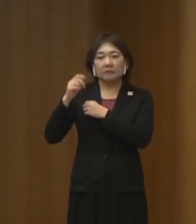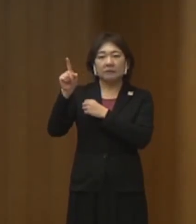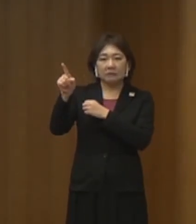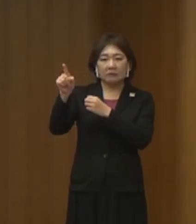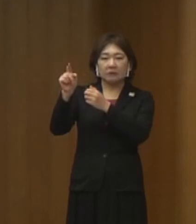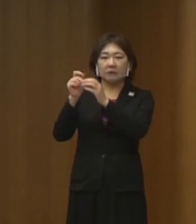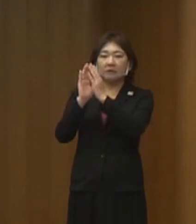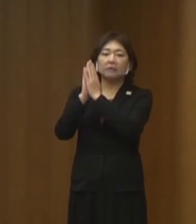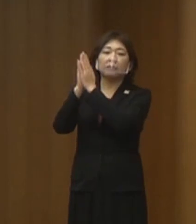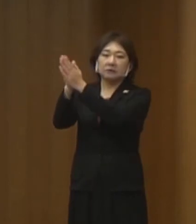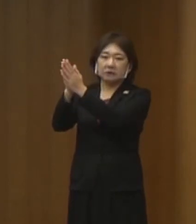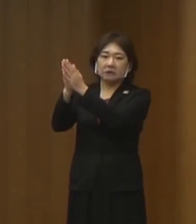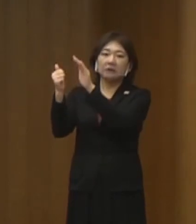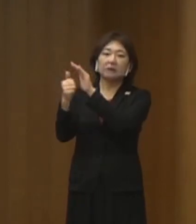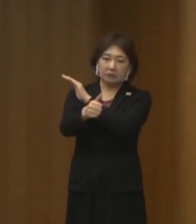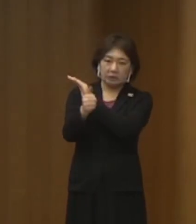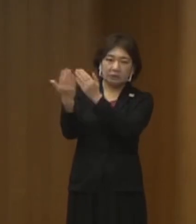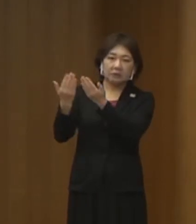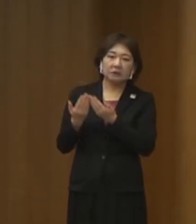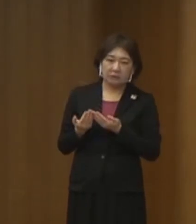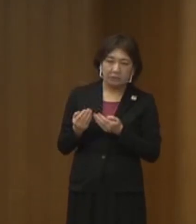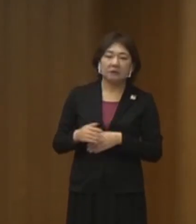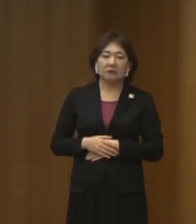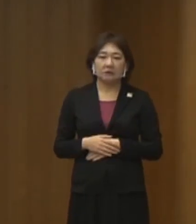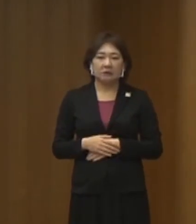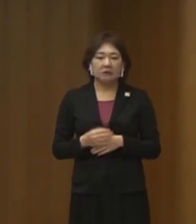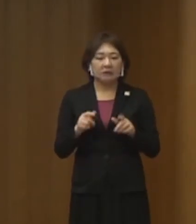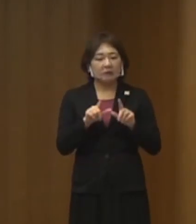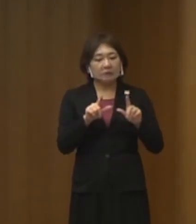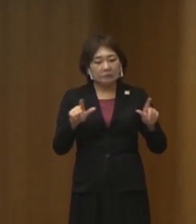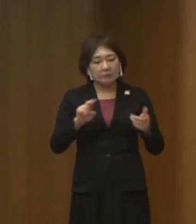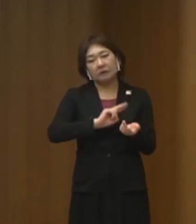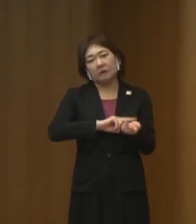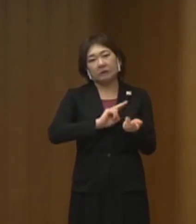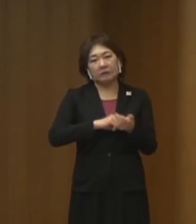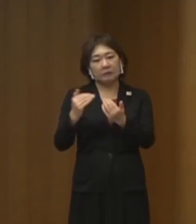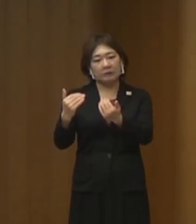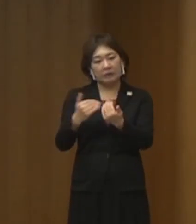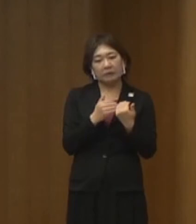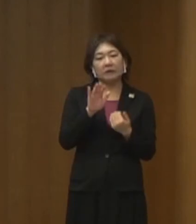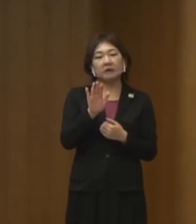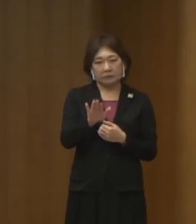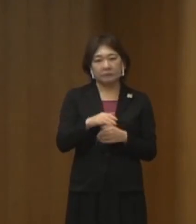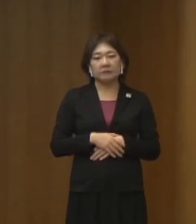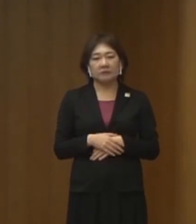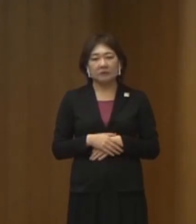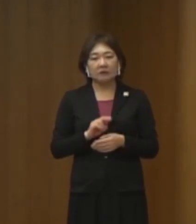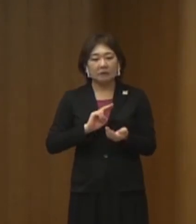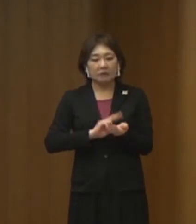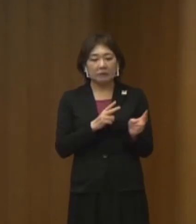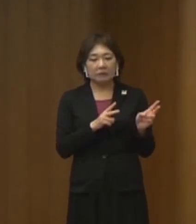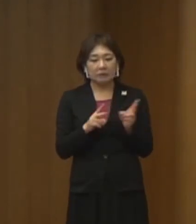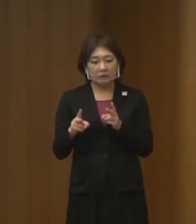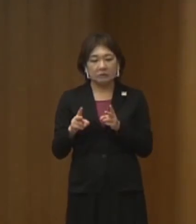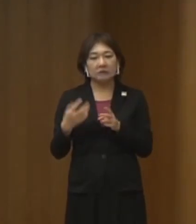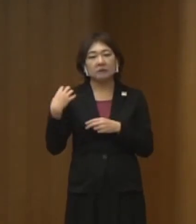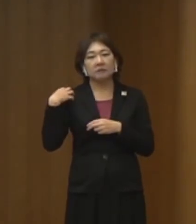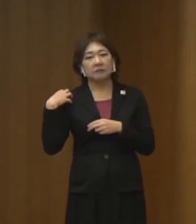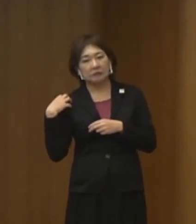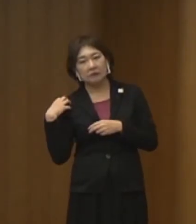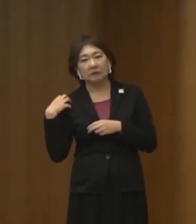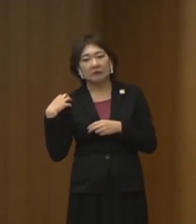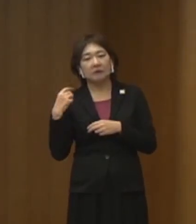も影響を及ぼしているという状況でありまして、医療提供体制の負荷、この点について言えば